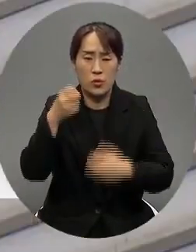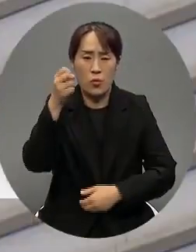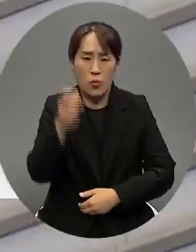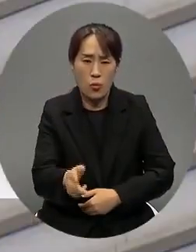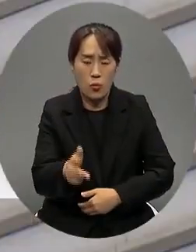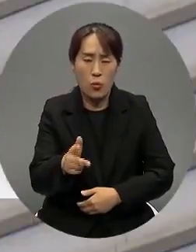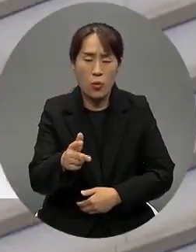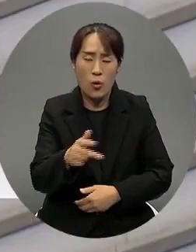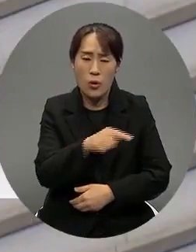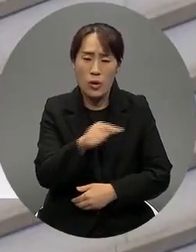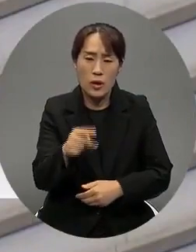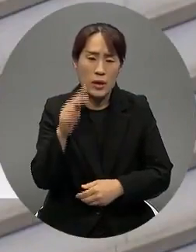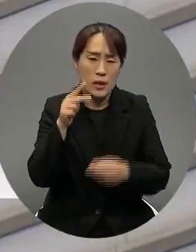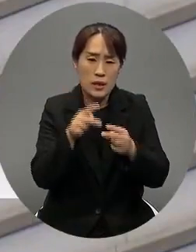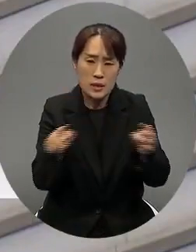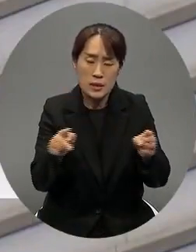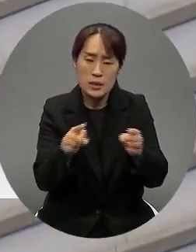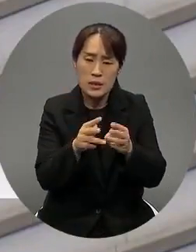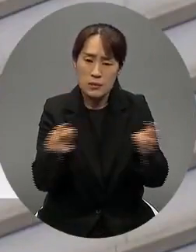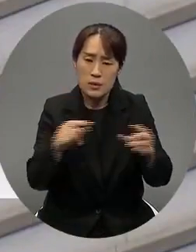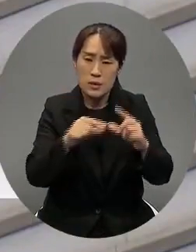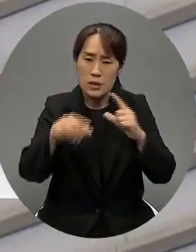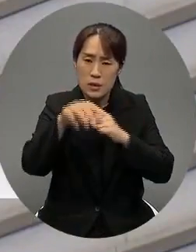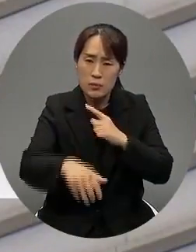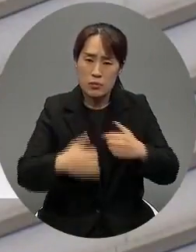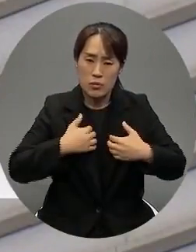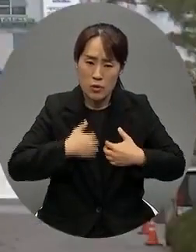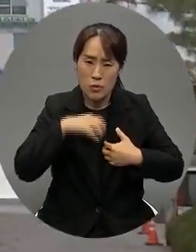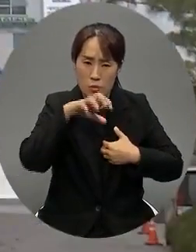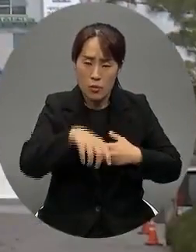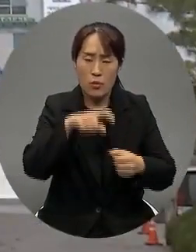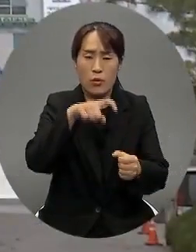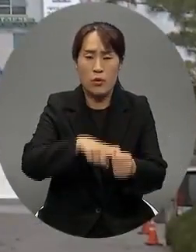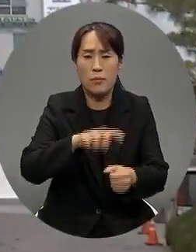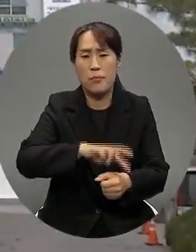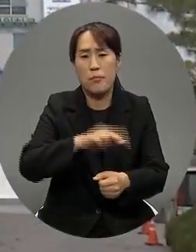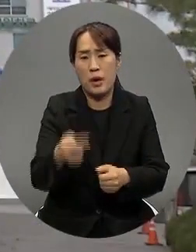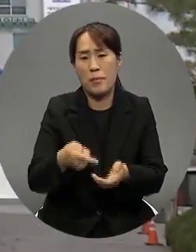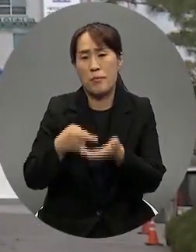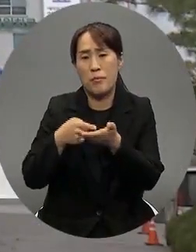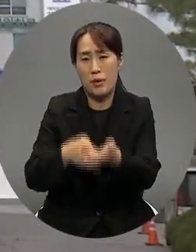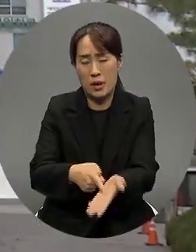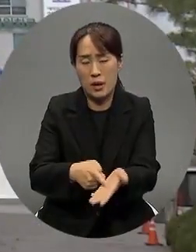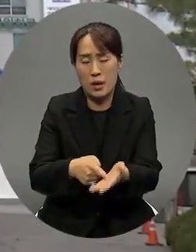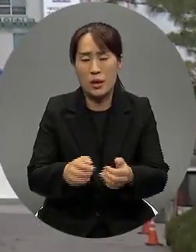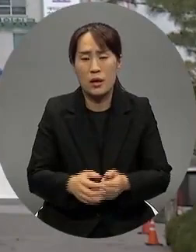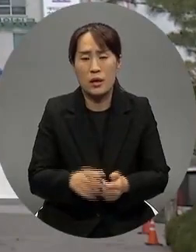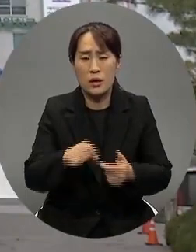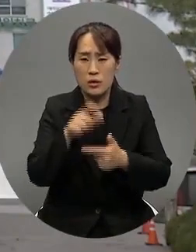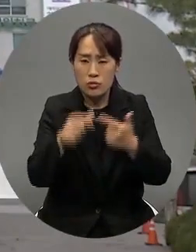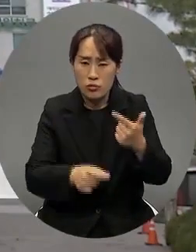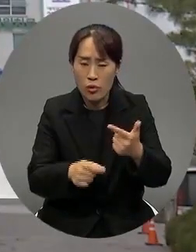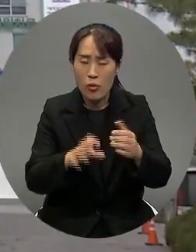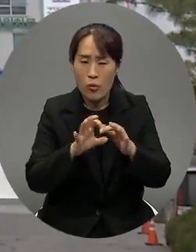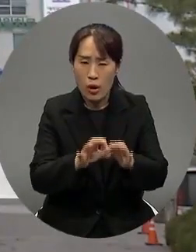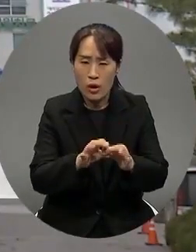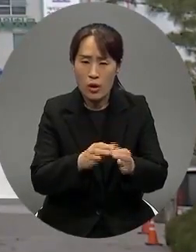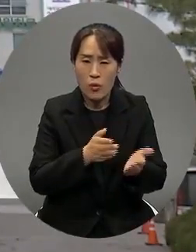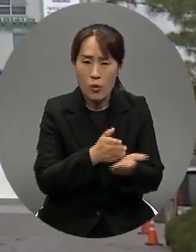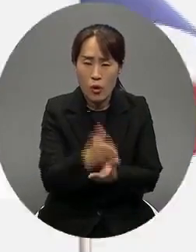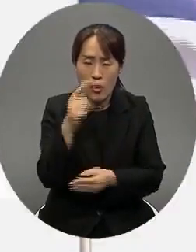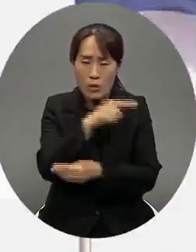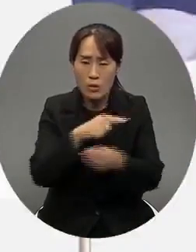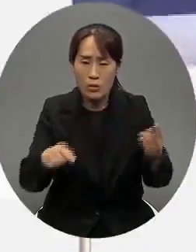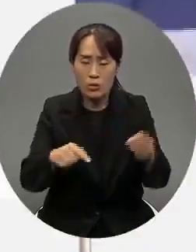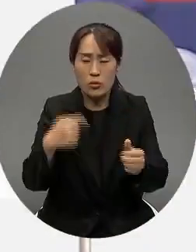측기 2층과 3층 일부를 위락 시설로 건축물 용도 변경을 신청해 다음 달까지 관련 부서는 물론